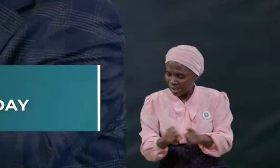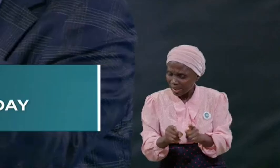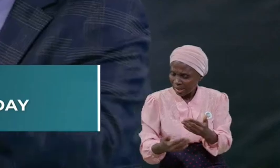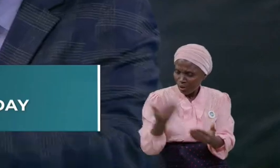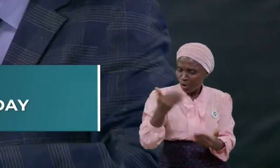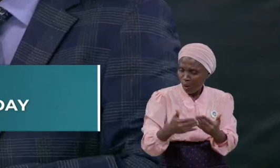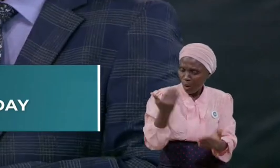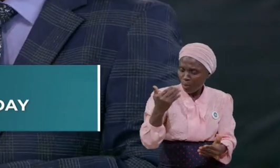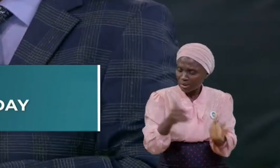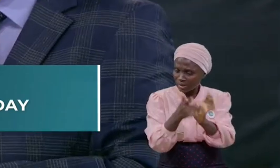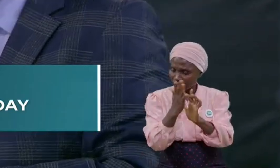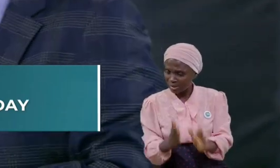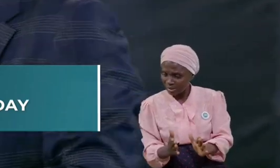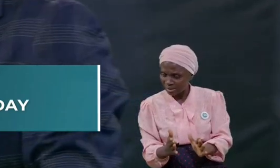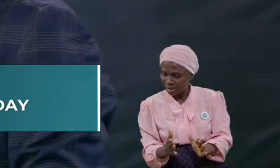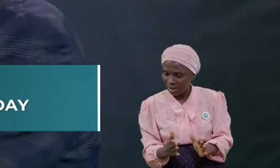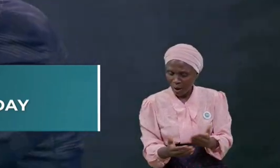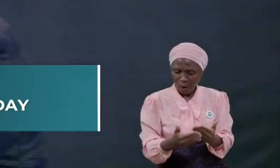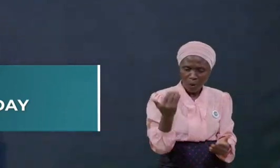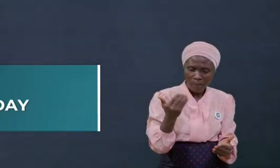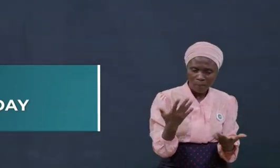il est pratiquement passé, il est tombé.